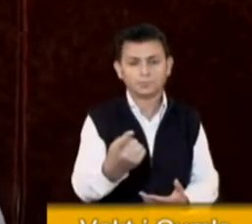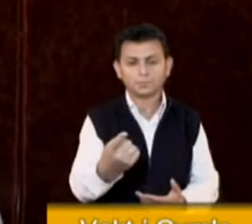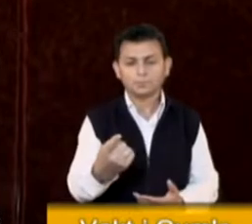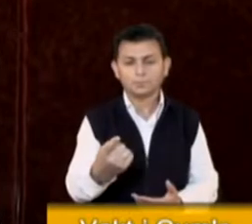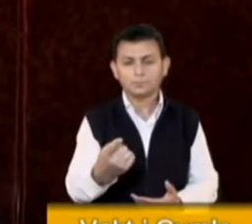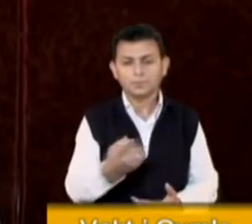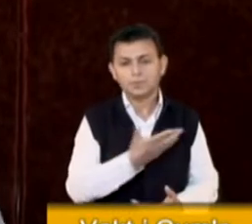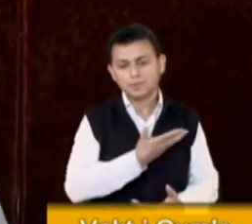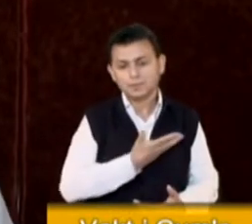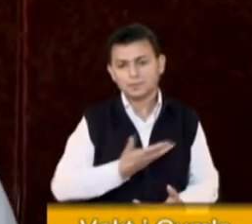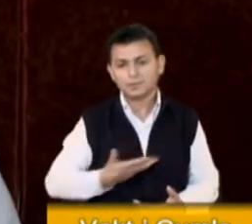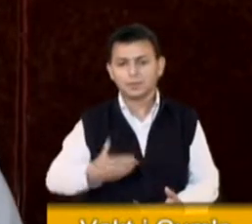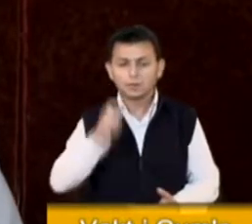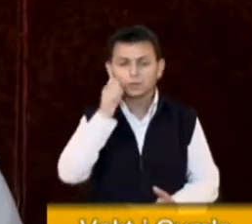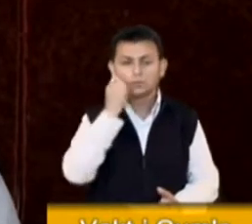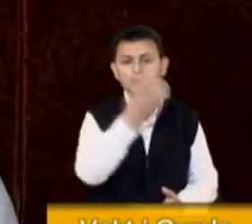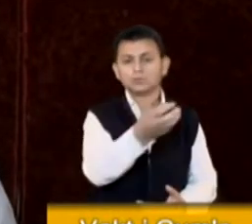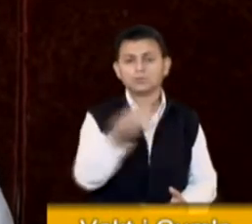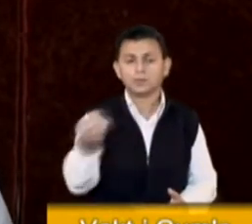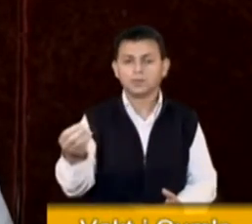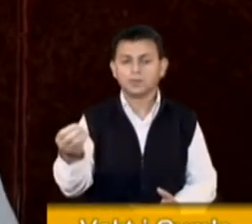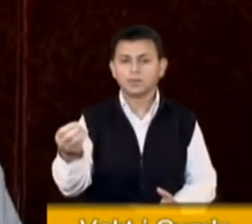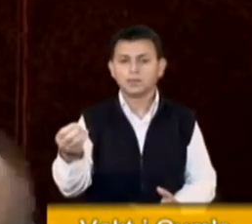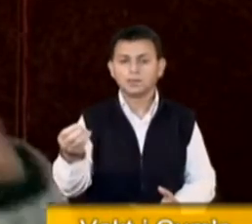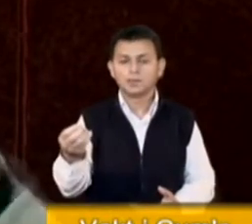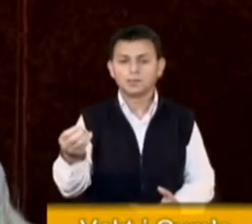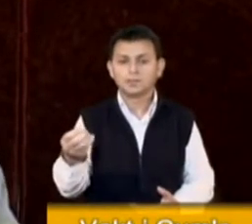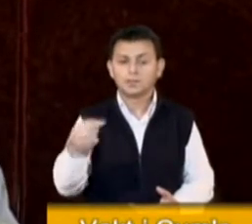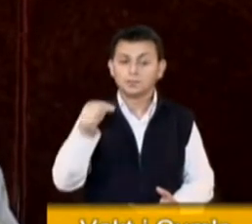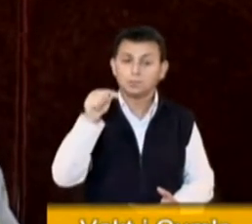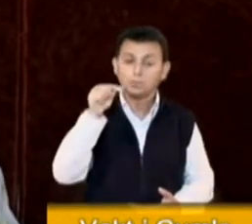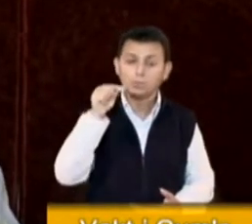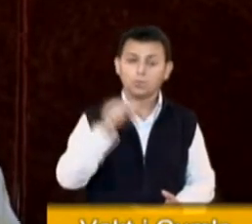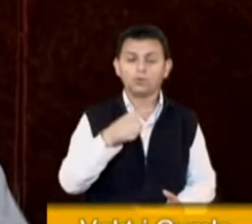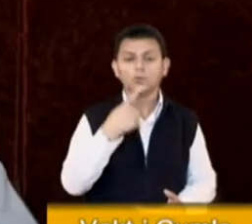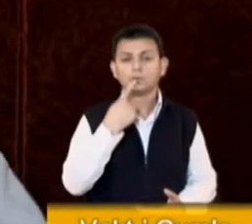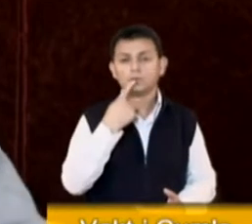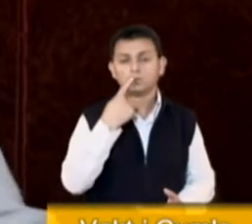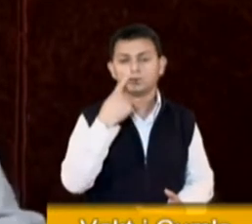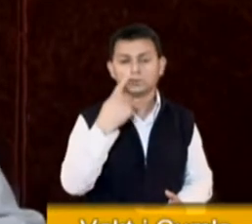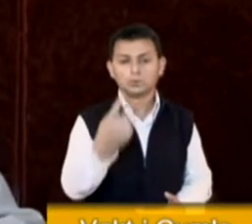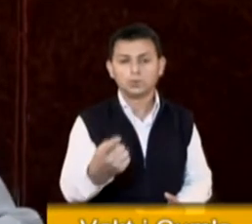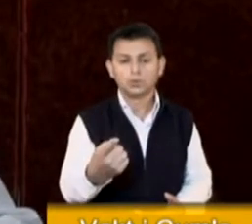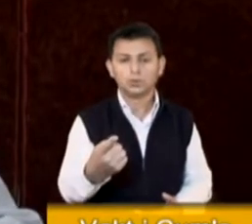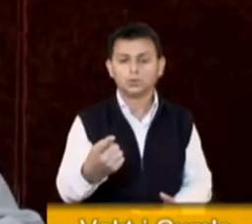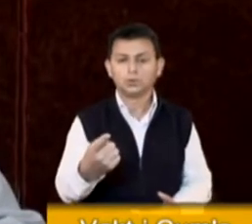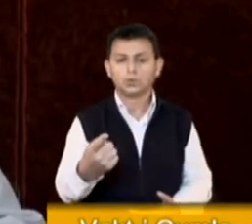müminler, tabi bu Arapça ifadeler de erkeğe hitapla kadına hitap